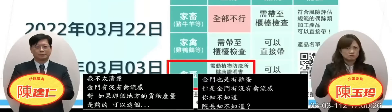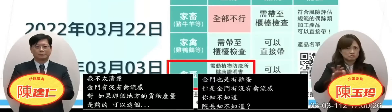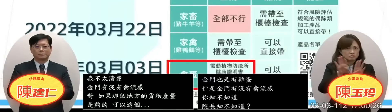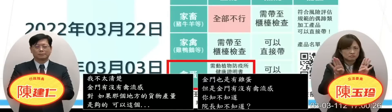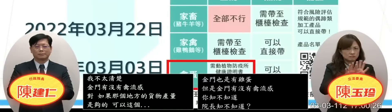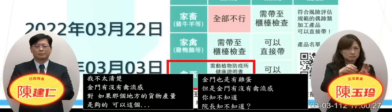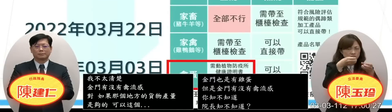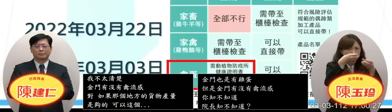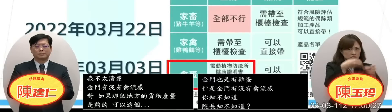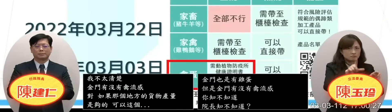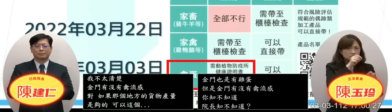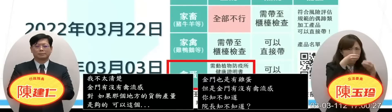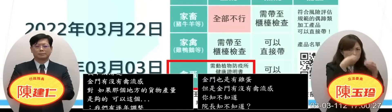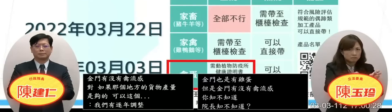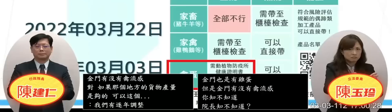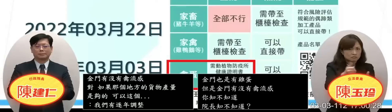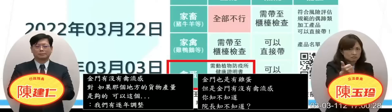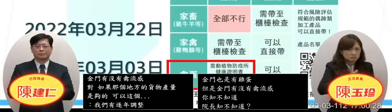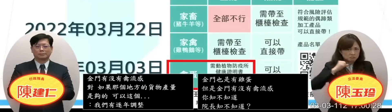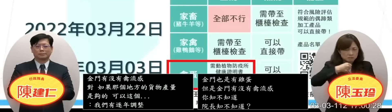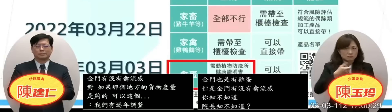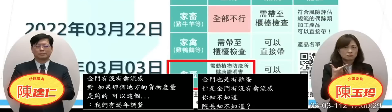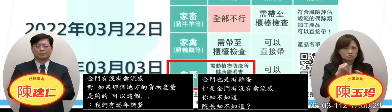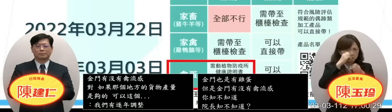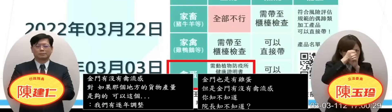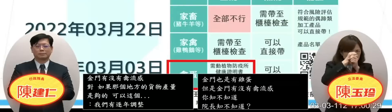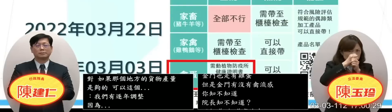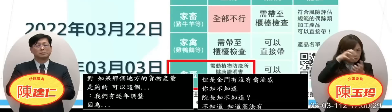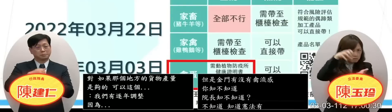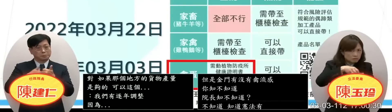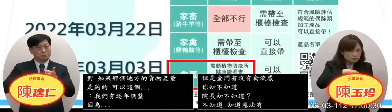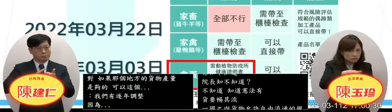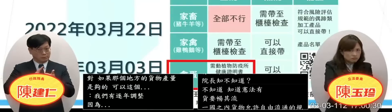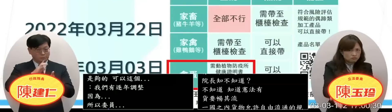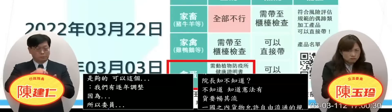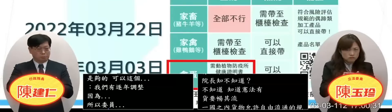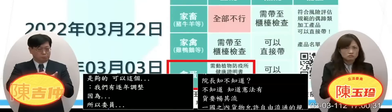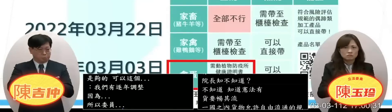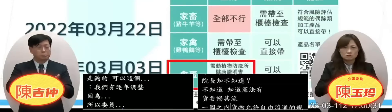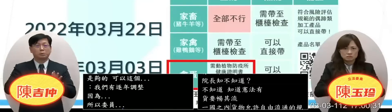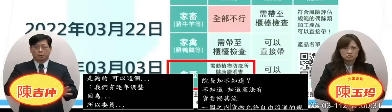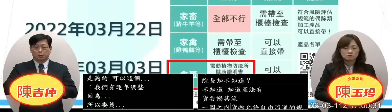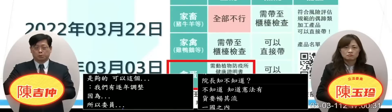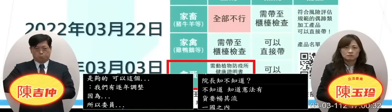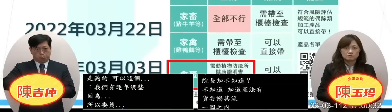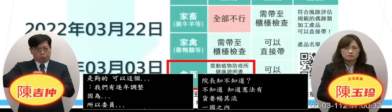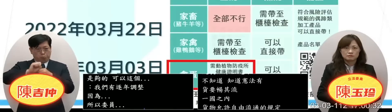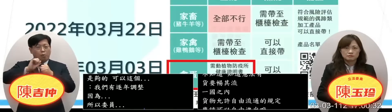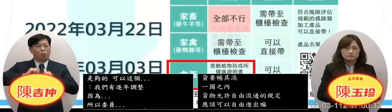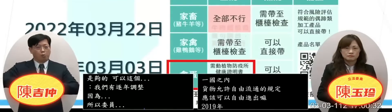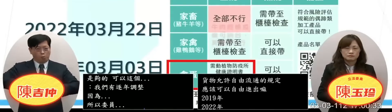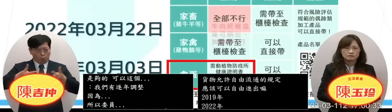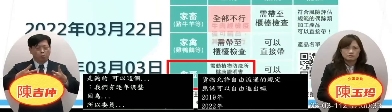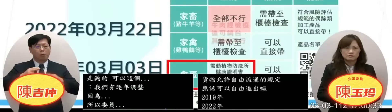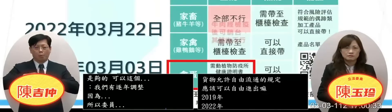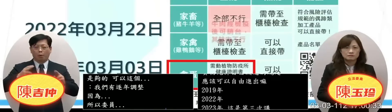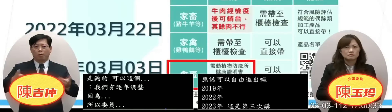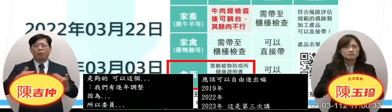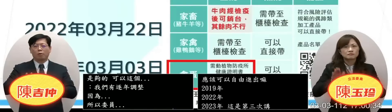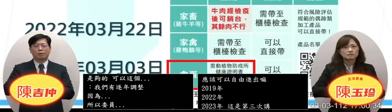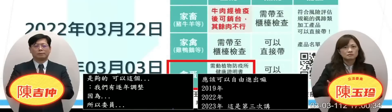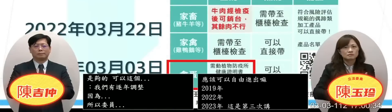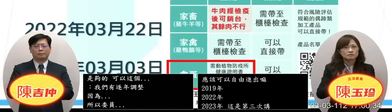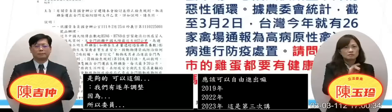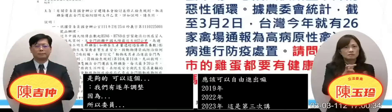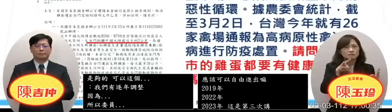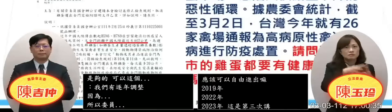要带来台湾。都还要检验证明， 所以喂，你看，在你的争取底下，我们逐步的调整跟放宽。 现在连澳